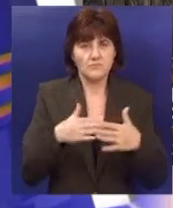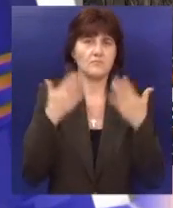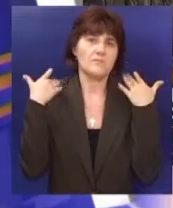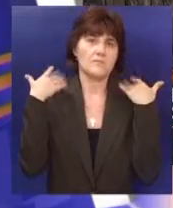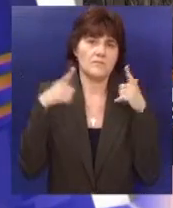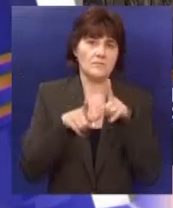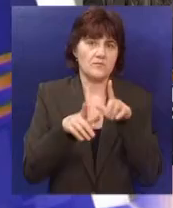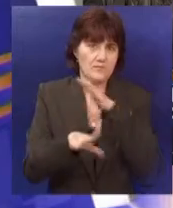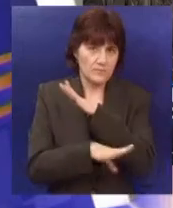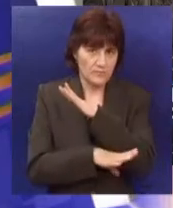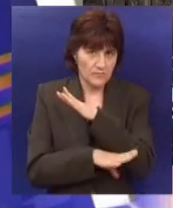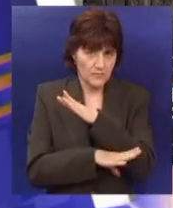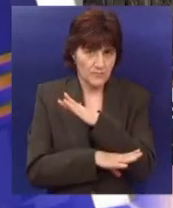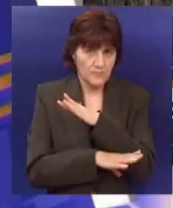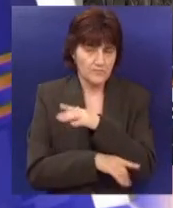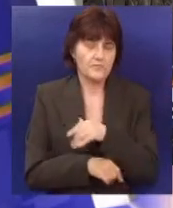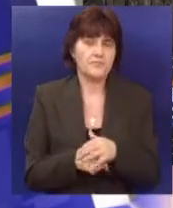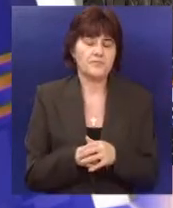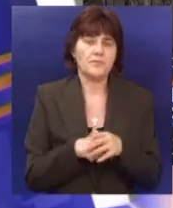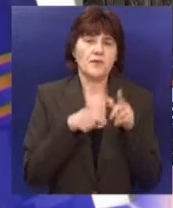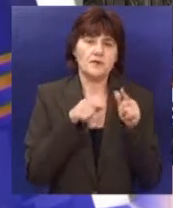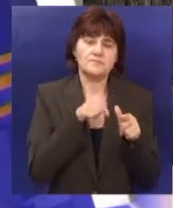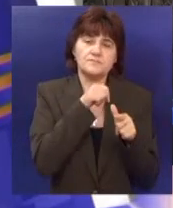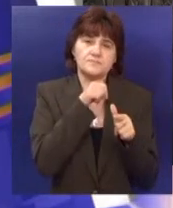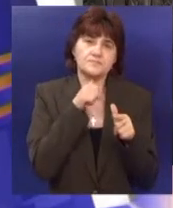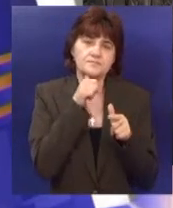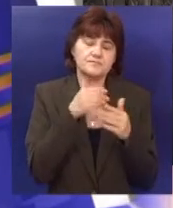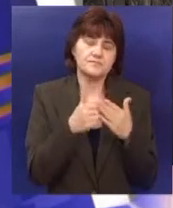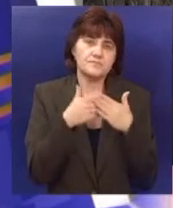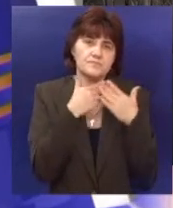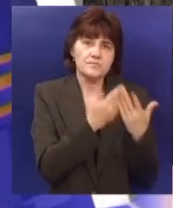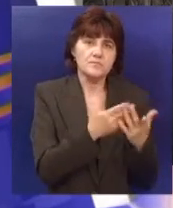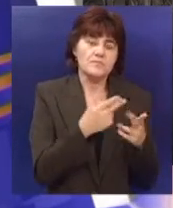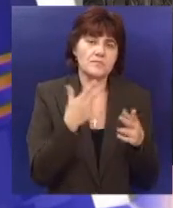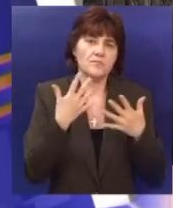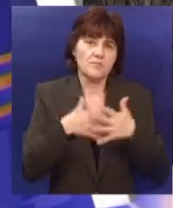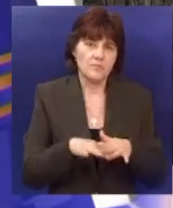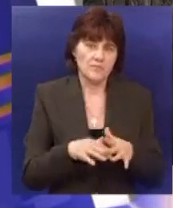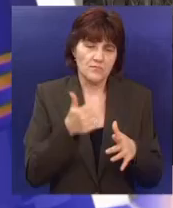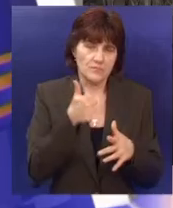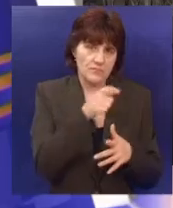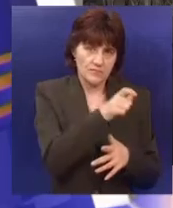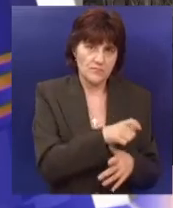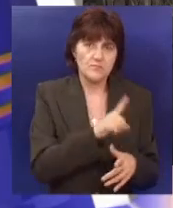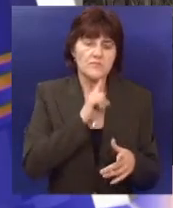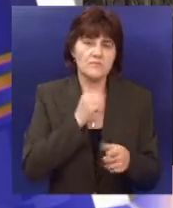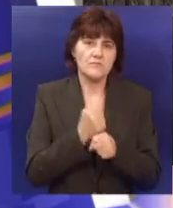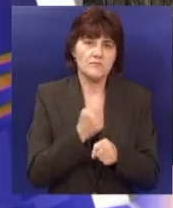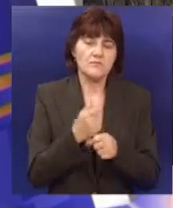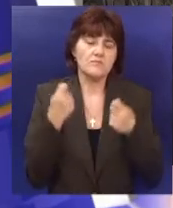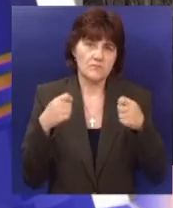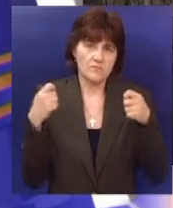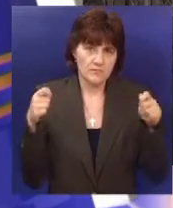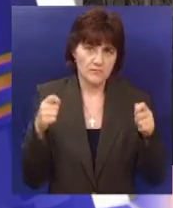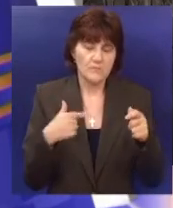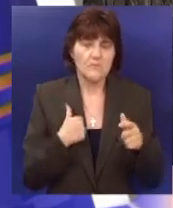parku Dudova šuma. A sam projekat je poveren projektantskoj kući Support i pored svega ovoga što je